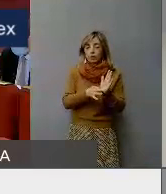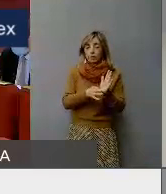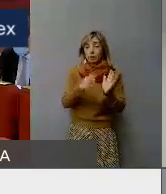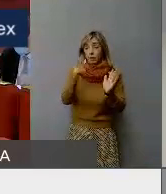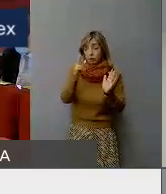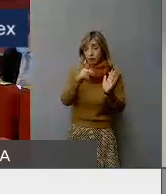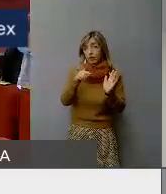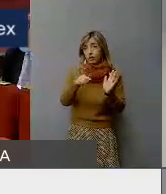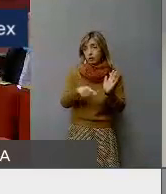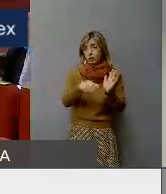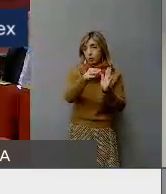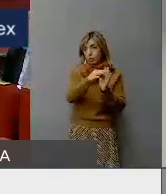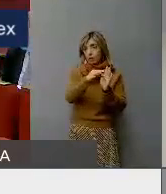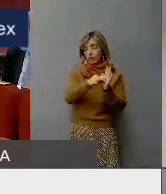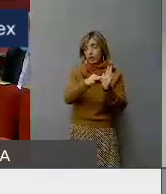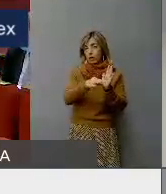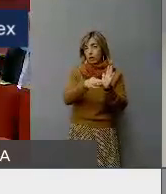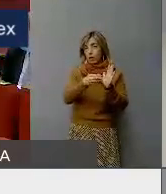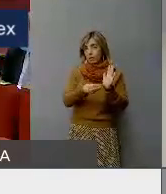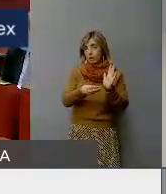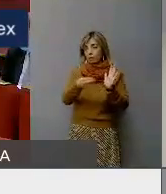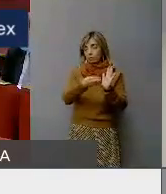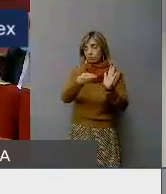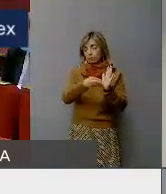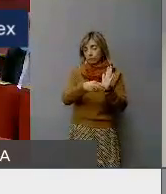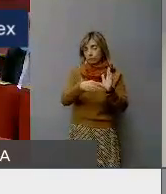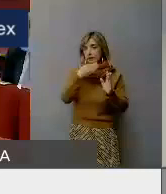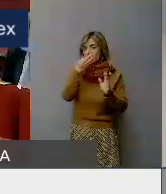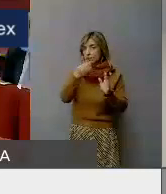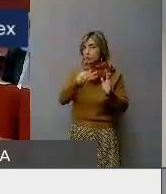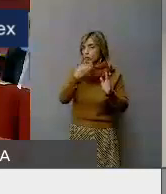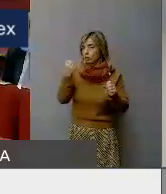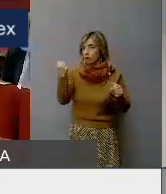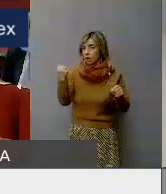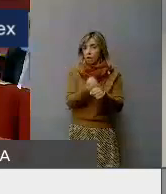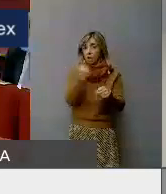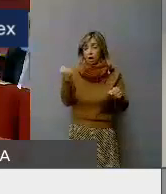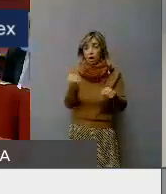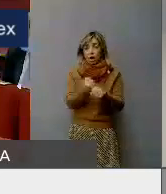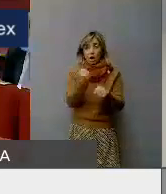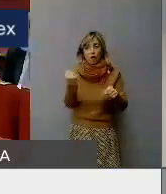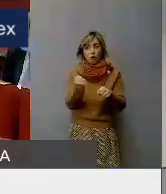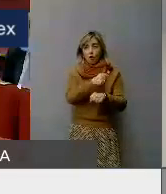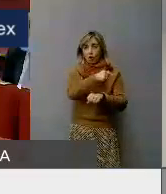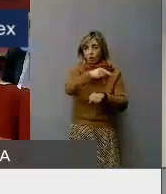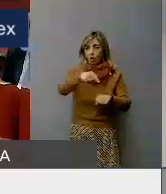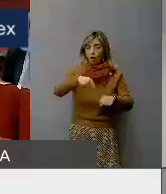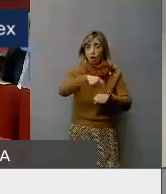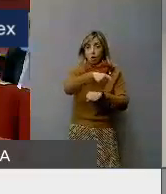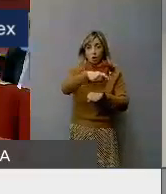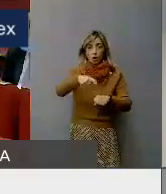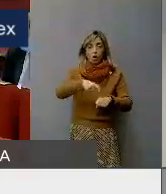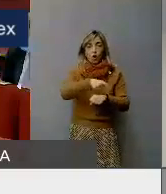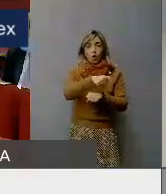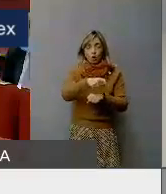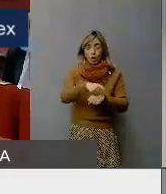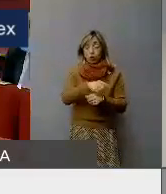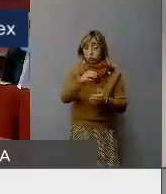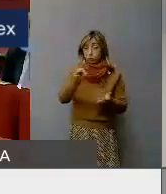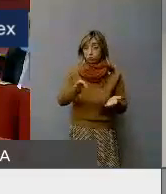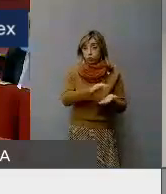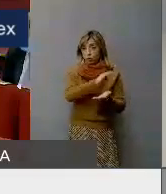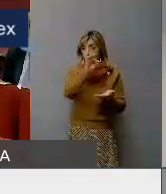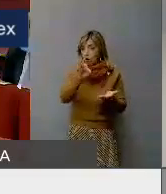e le ore ore ore e giorni di lavoro richiede al personale e delicato e personale anziché possa facilitare